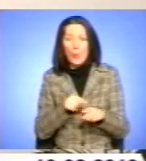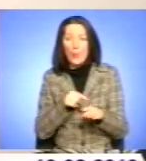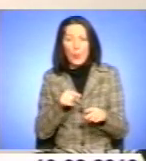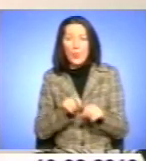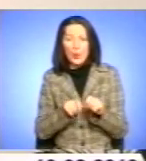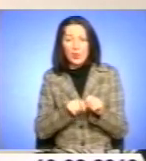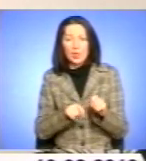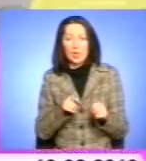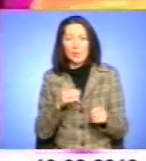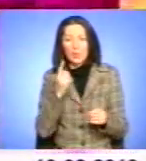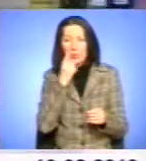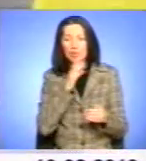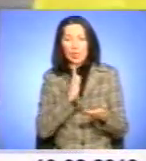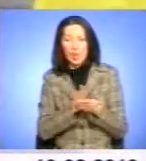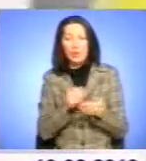стають привітніші.